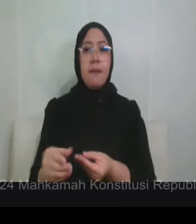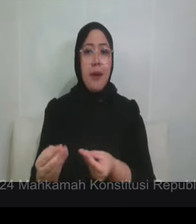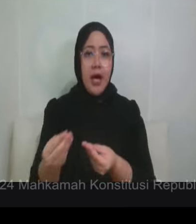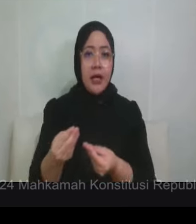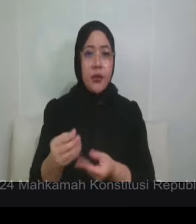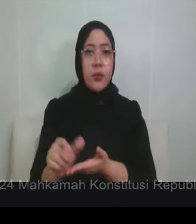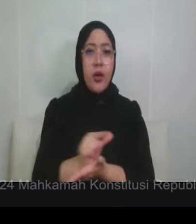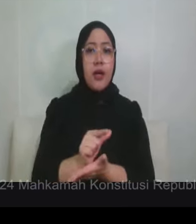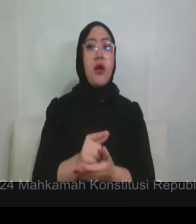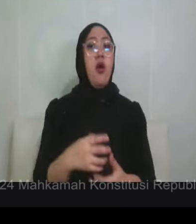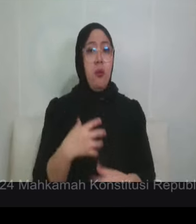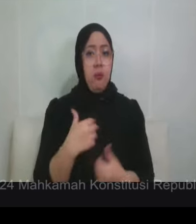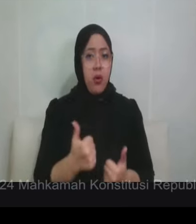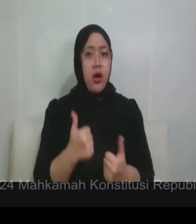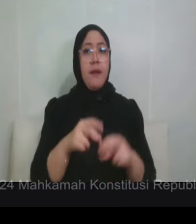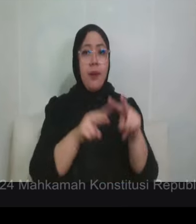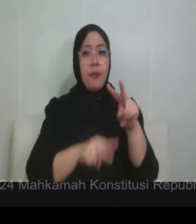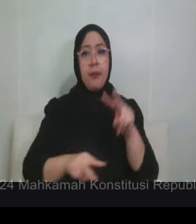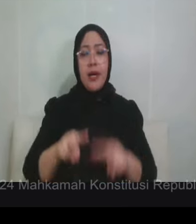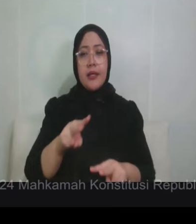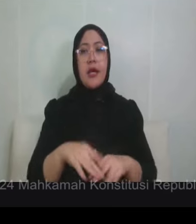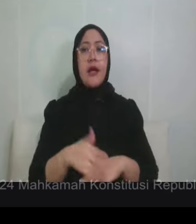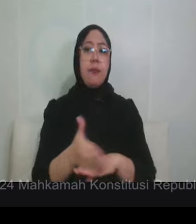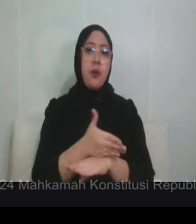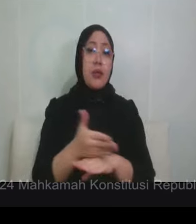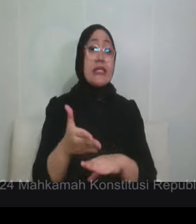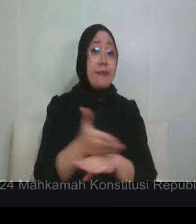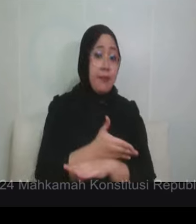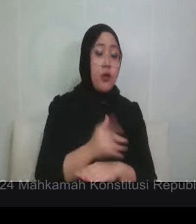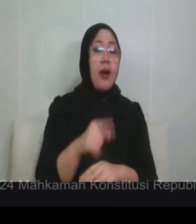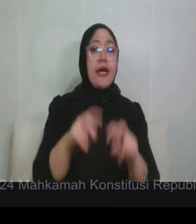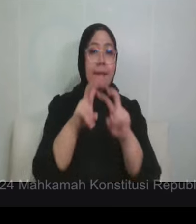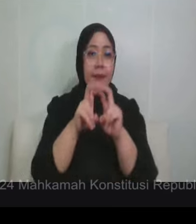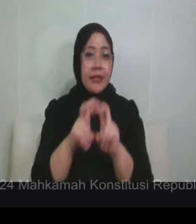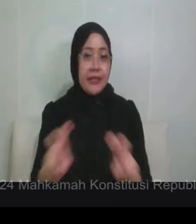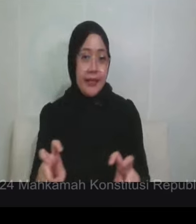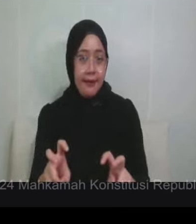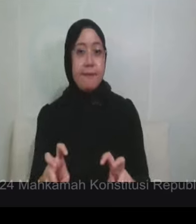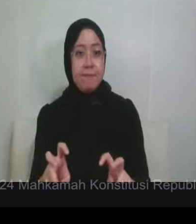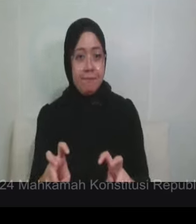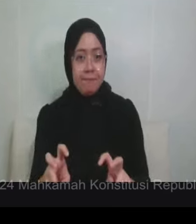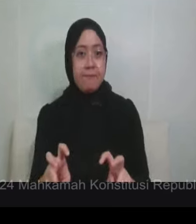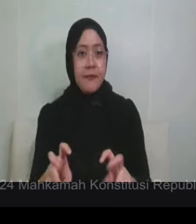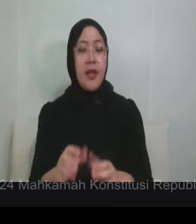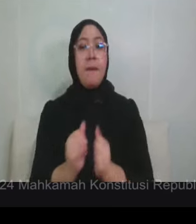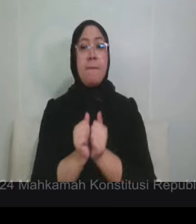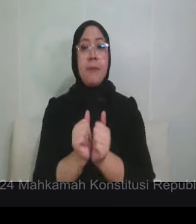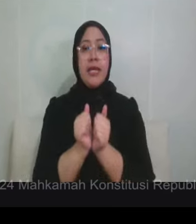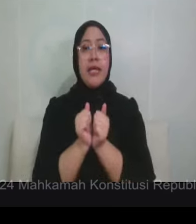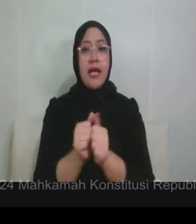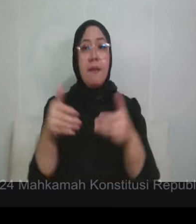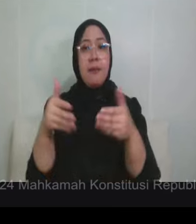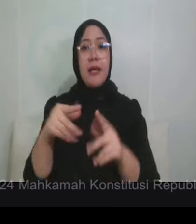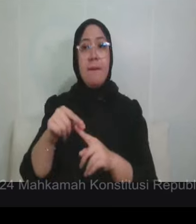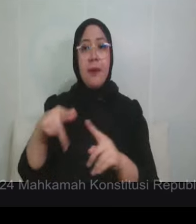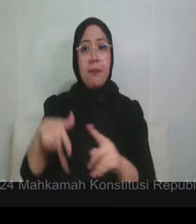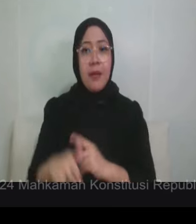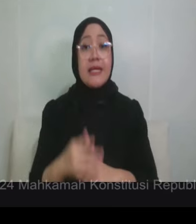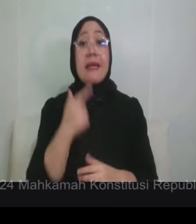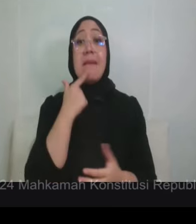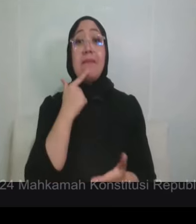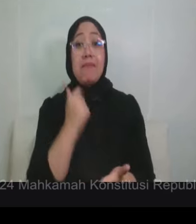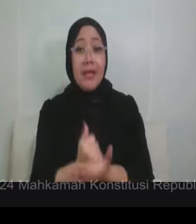melakukan pemeriksaan bukti permulaan sebelum dilakukan penyidikan tindak pidana di bidang perbajakan sepanjang tidak